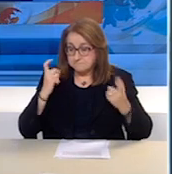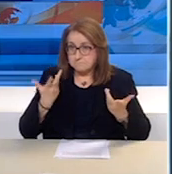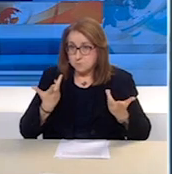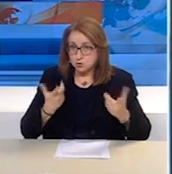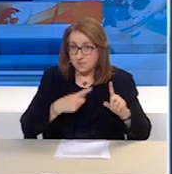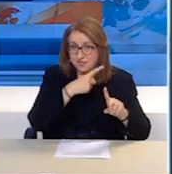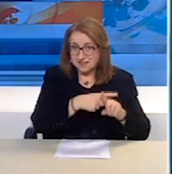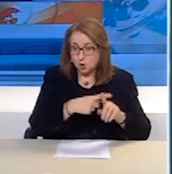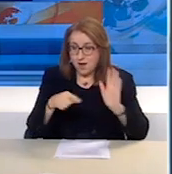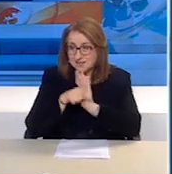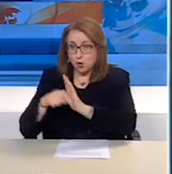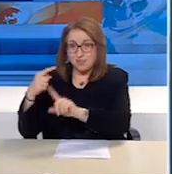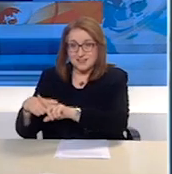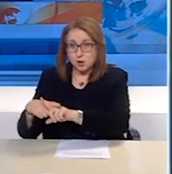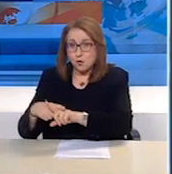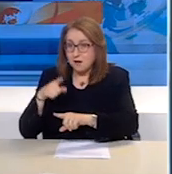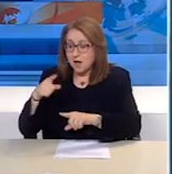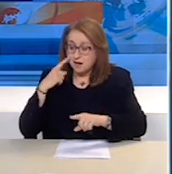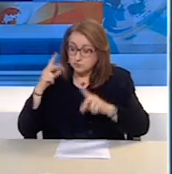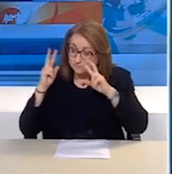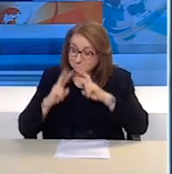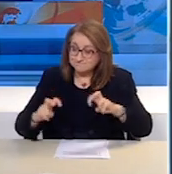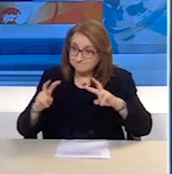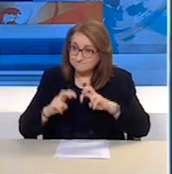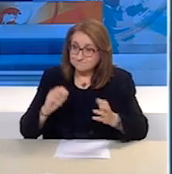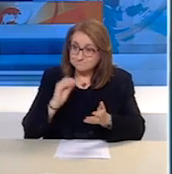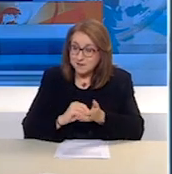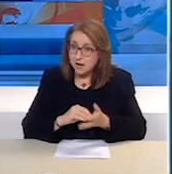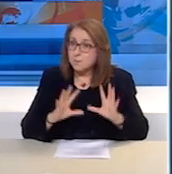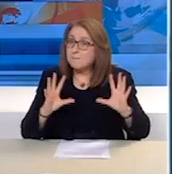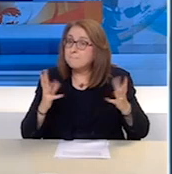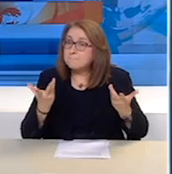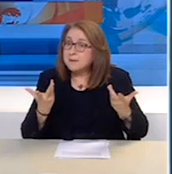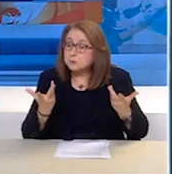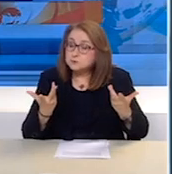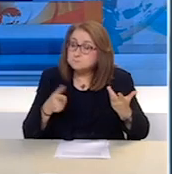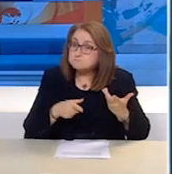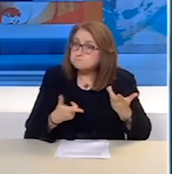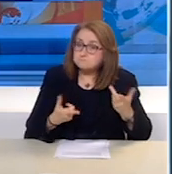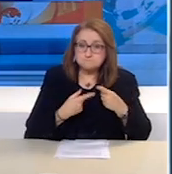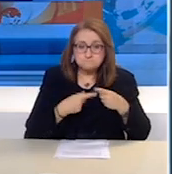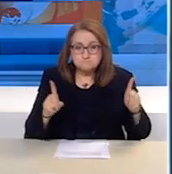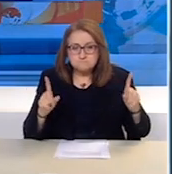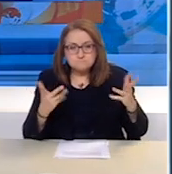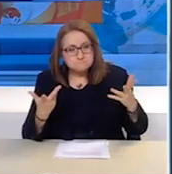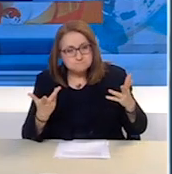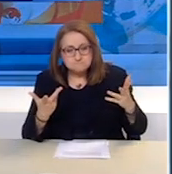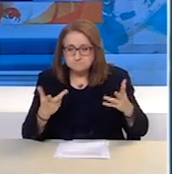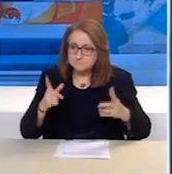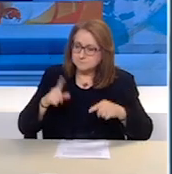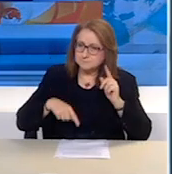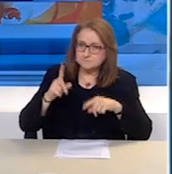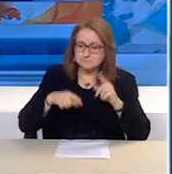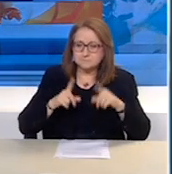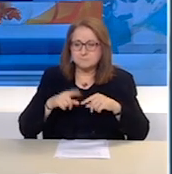θετικός ο πρόσφατος. Θέλει πολύ προσοχή στο πώς ερμηνεύει κανείς τέτοια φαινόμενα, γιατί ξέρετε έχουν δημοσιευθεί